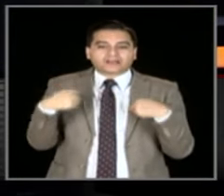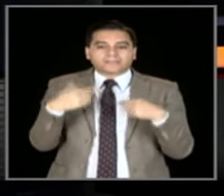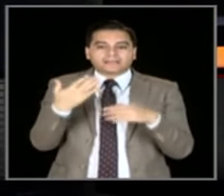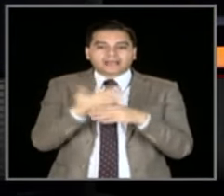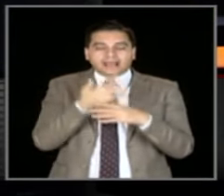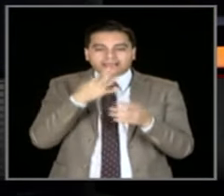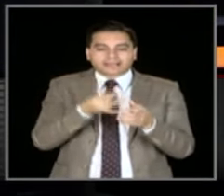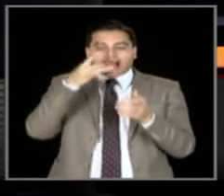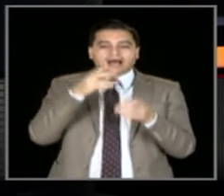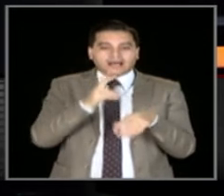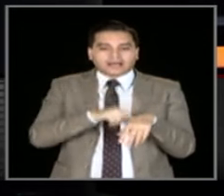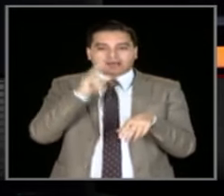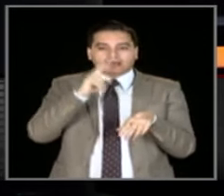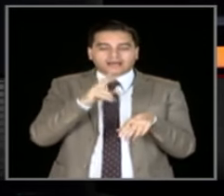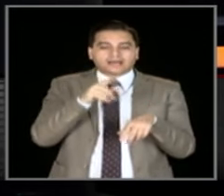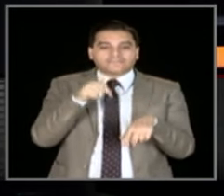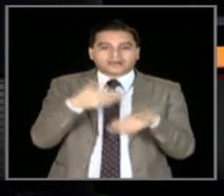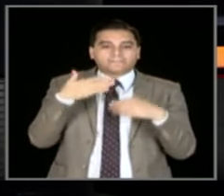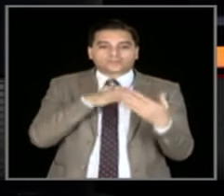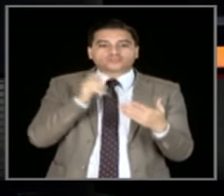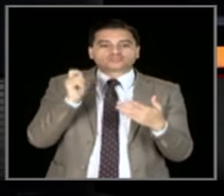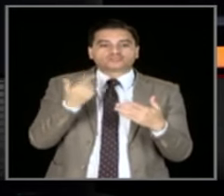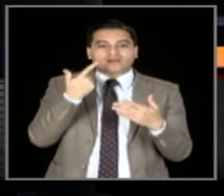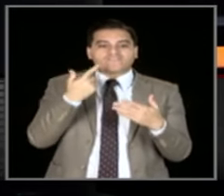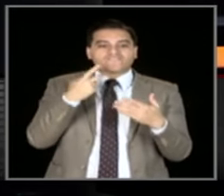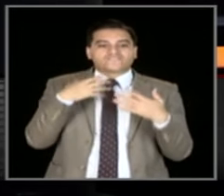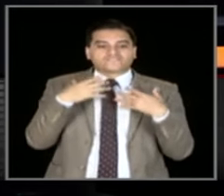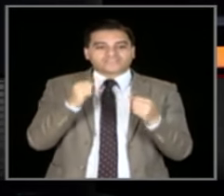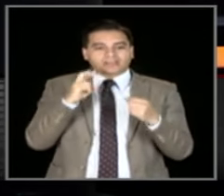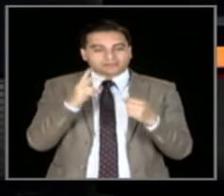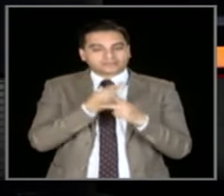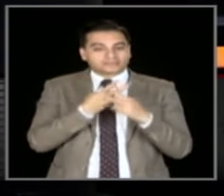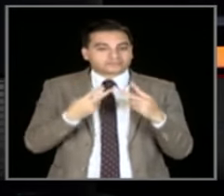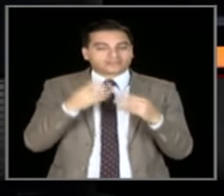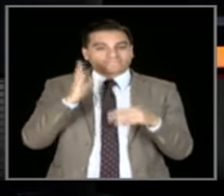منعها لتكوين البروتينات.